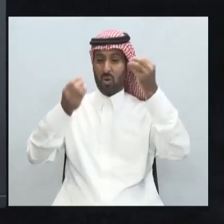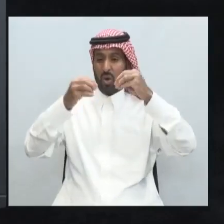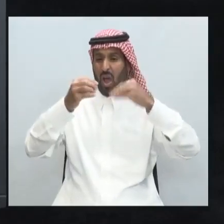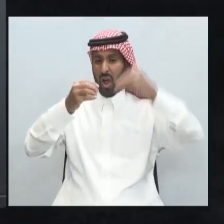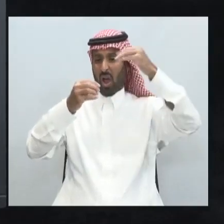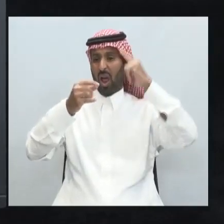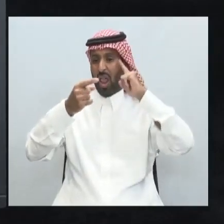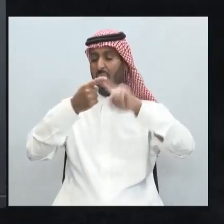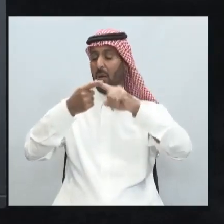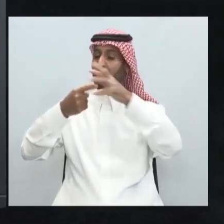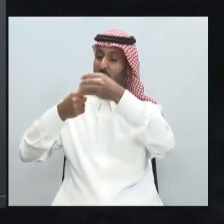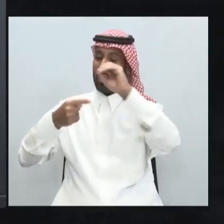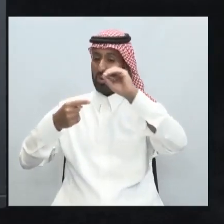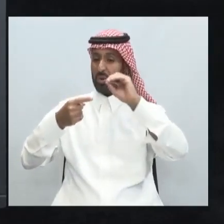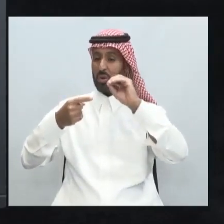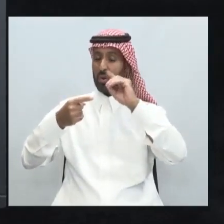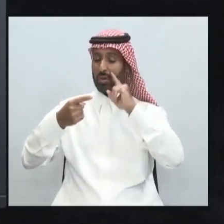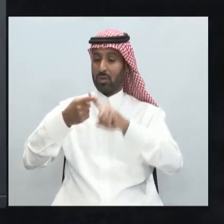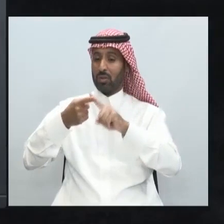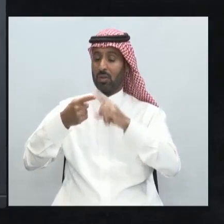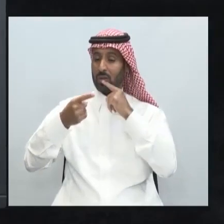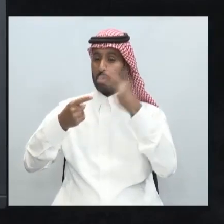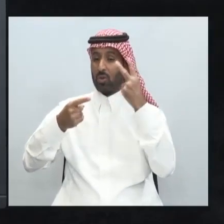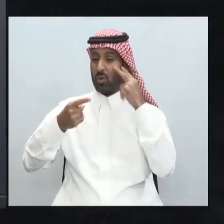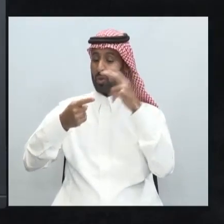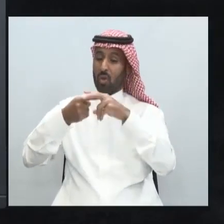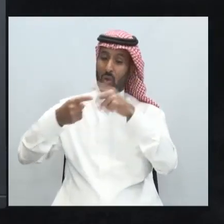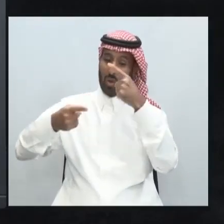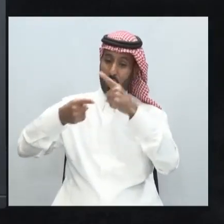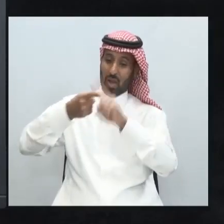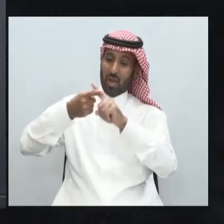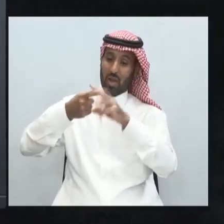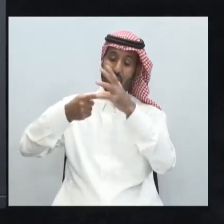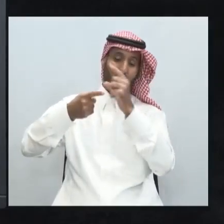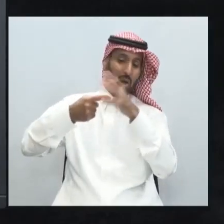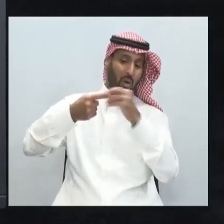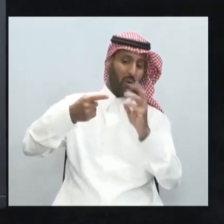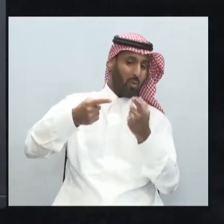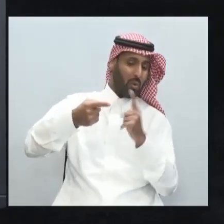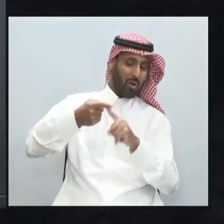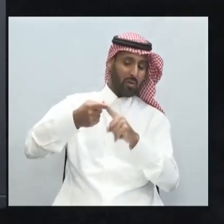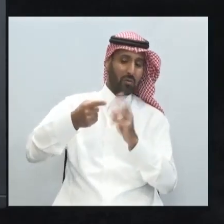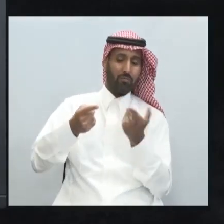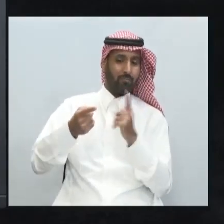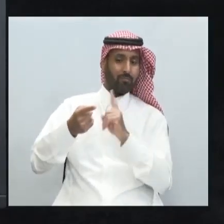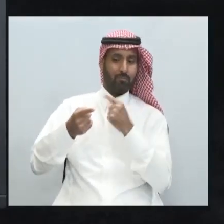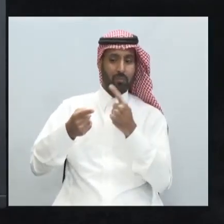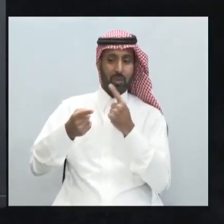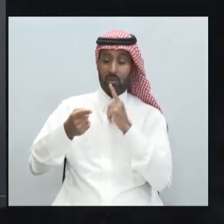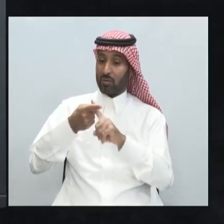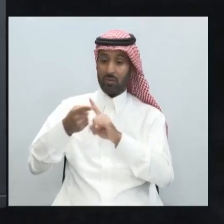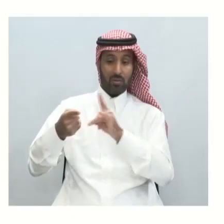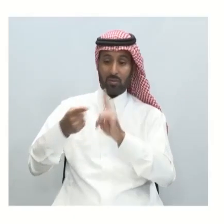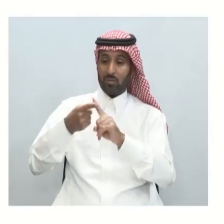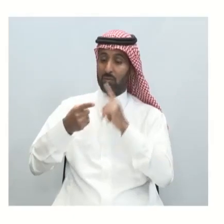سالبيه من الاكسجين اذا هنا نقول انه ثنائي القطب فلم يحدد بالذات انها موجبه موبه لا قال